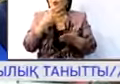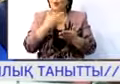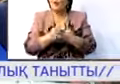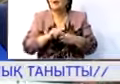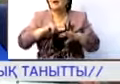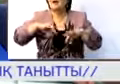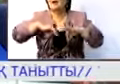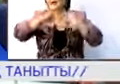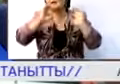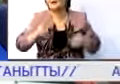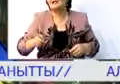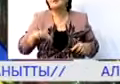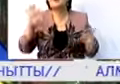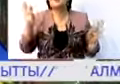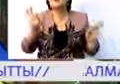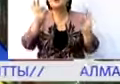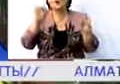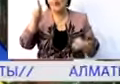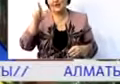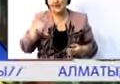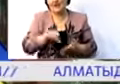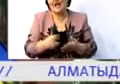асқан шеберлікпен дирижерлік етті.